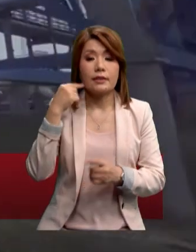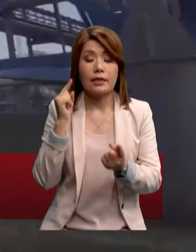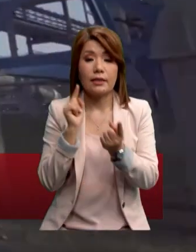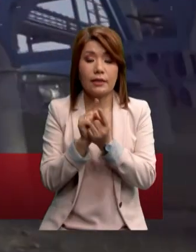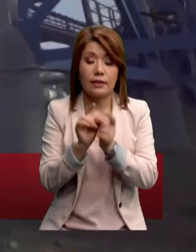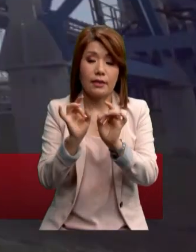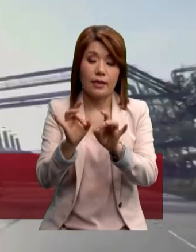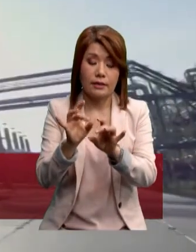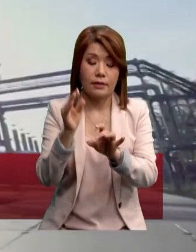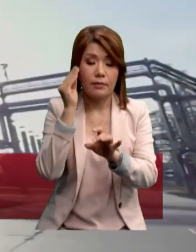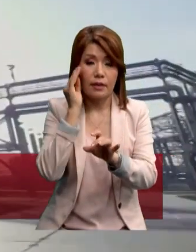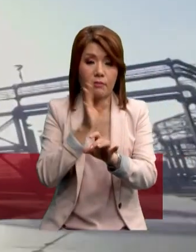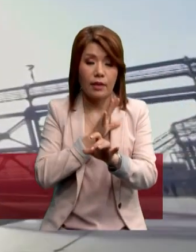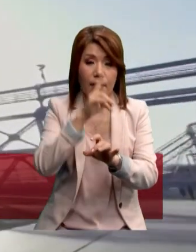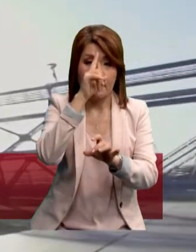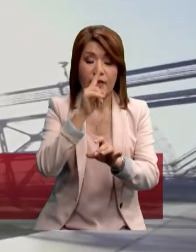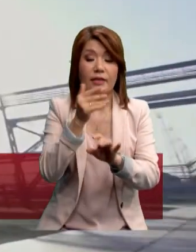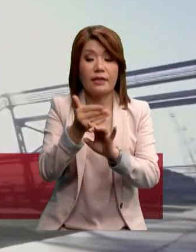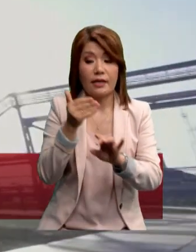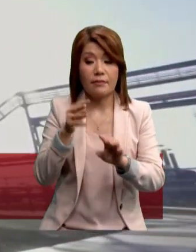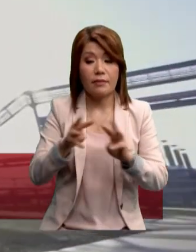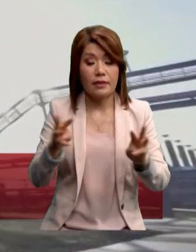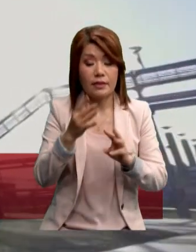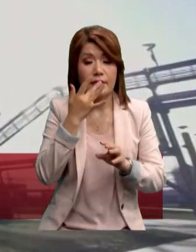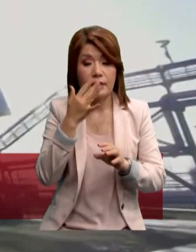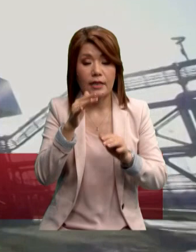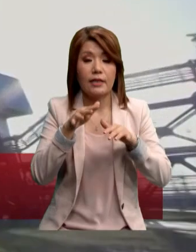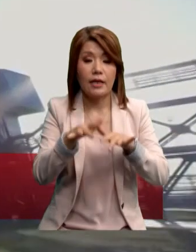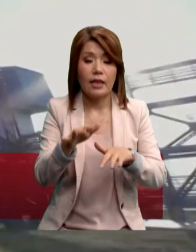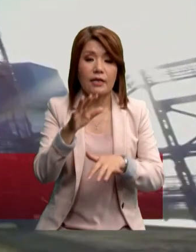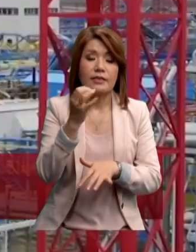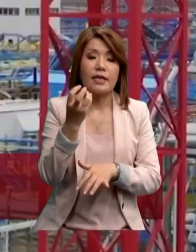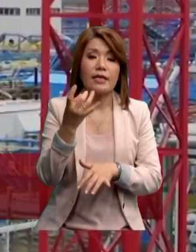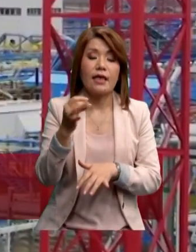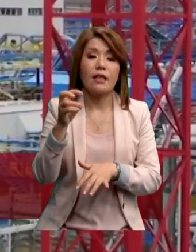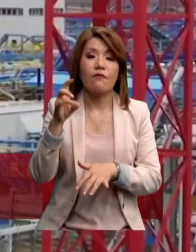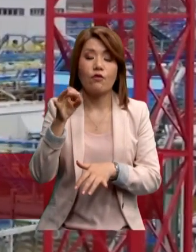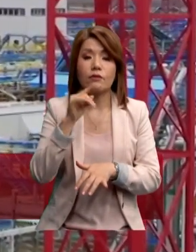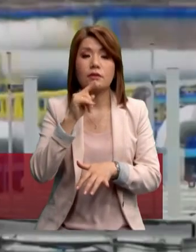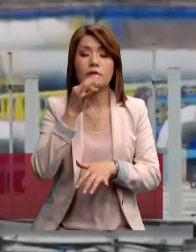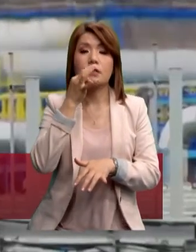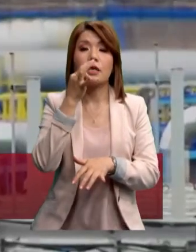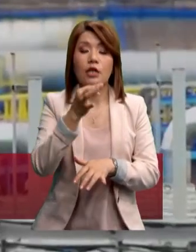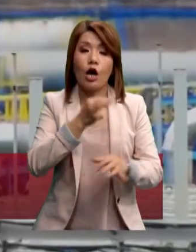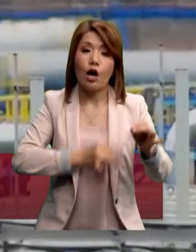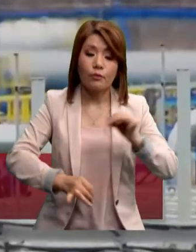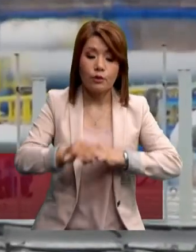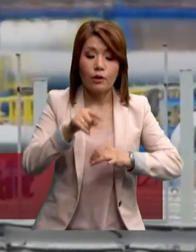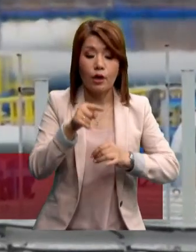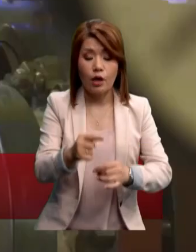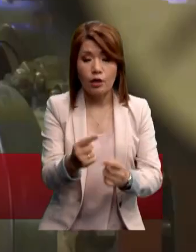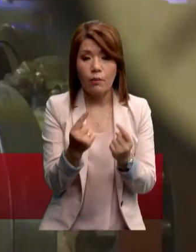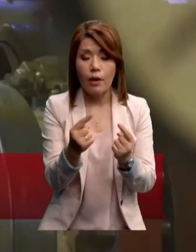Касым-Жомартом Токаевым. Буквально месяц назад министр иностранных дел России Сергей Лавров сообщил журналистам, что обсуждение этого